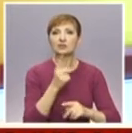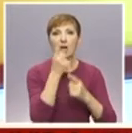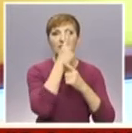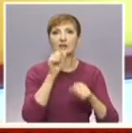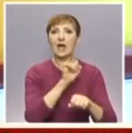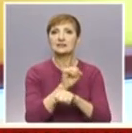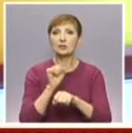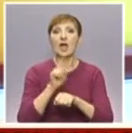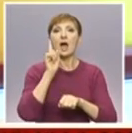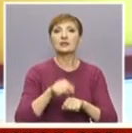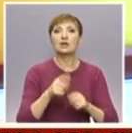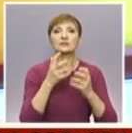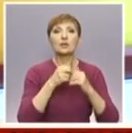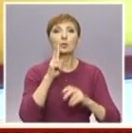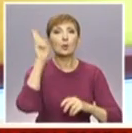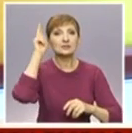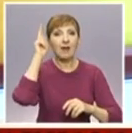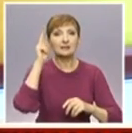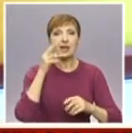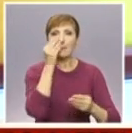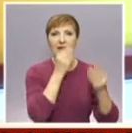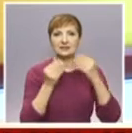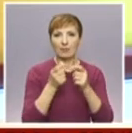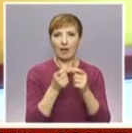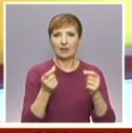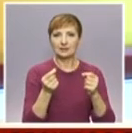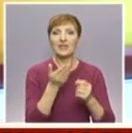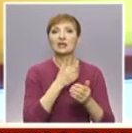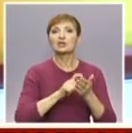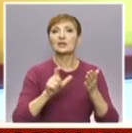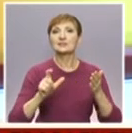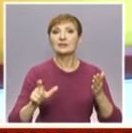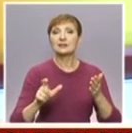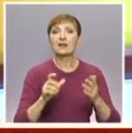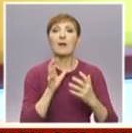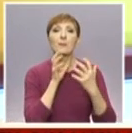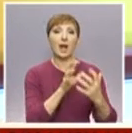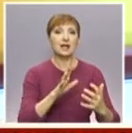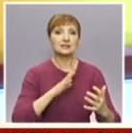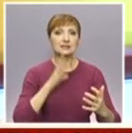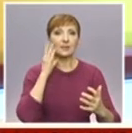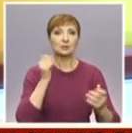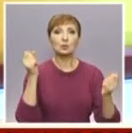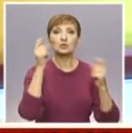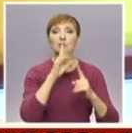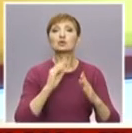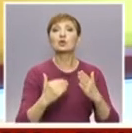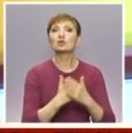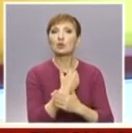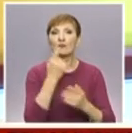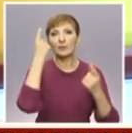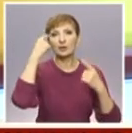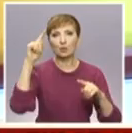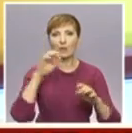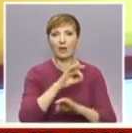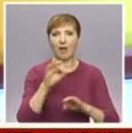объявляют остановки, а также вычисляют зайцев с поддельными картами. Моя коллега Рамина Макаримова прокатилась по Алматы и узнала, что еще